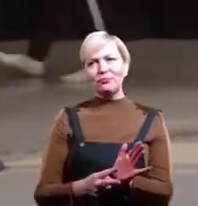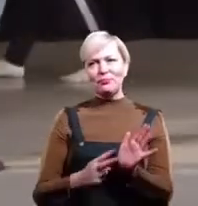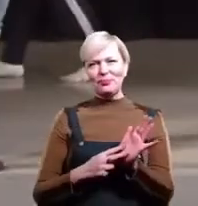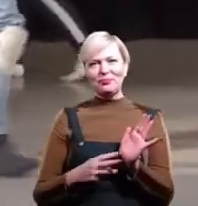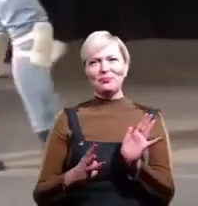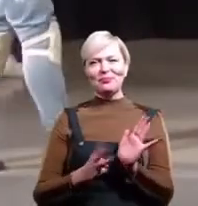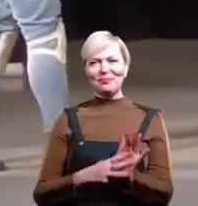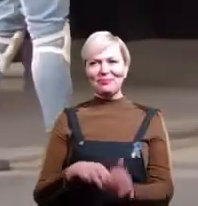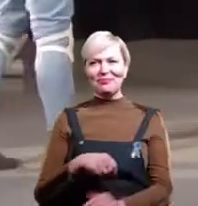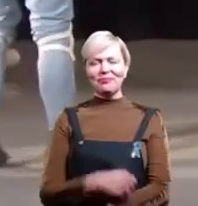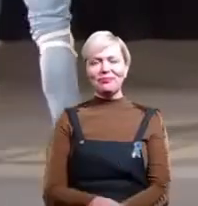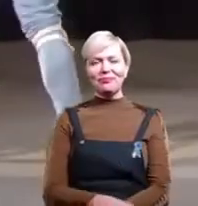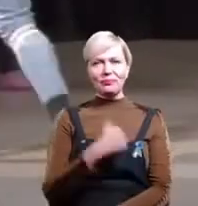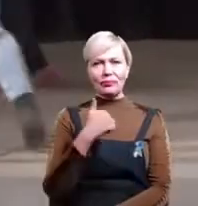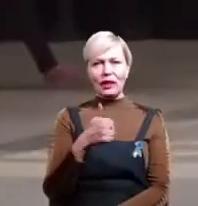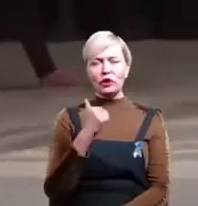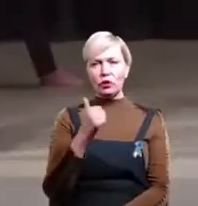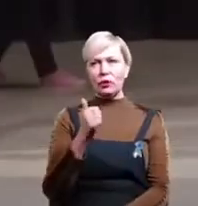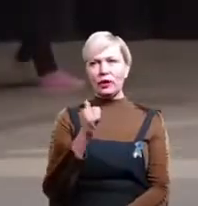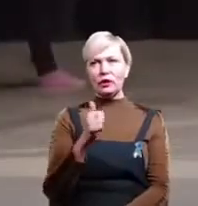Хорошо, молодцы, молодцы.